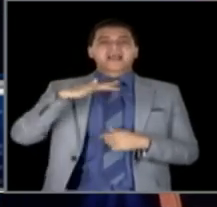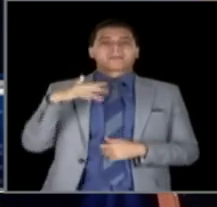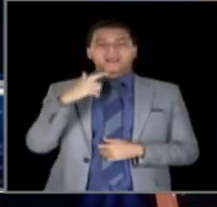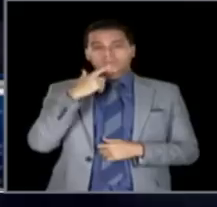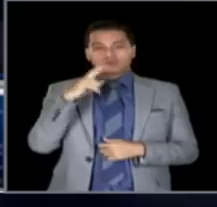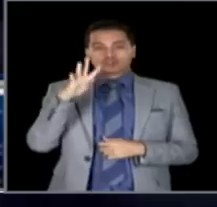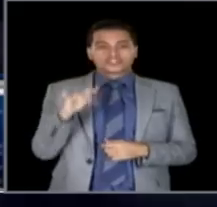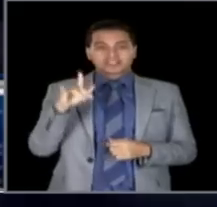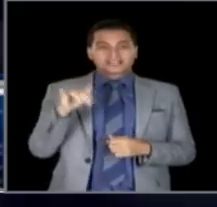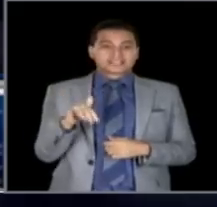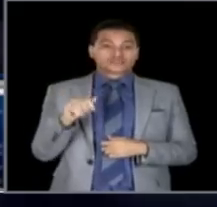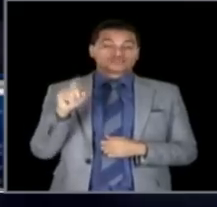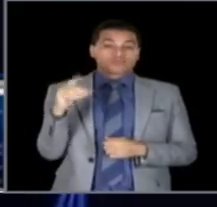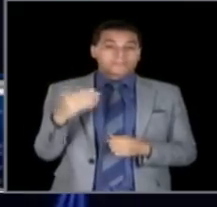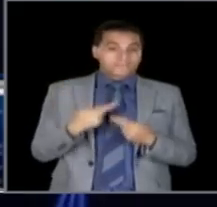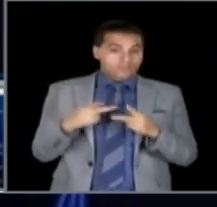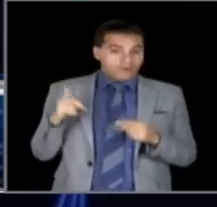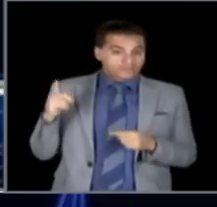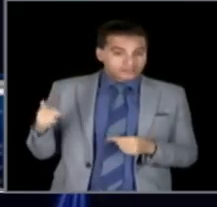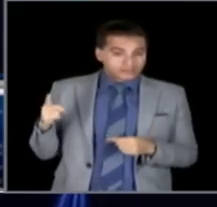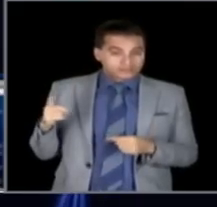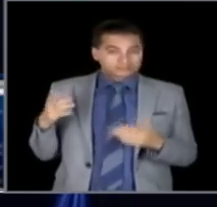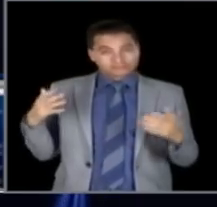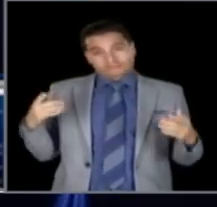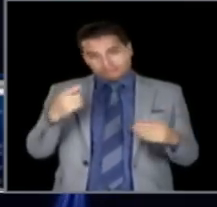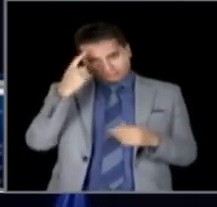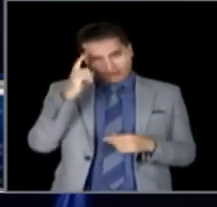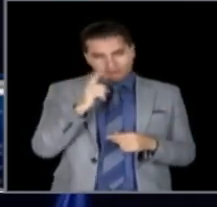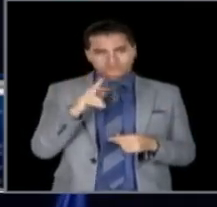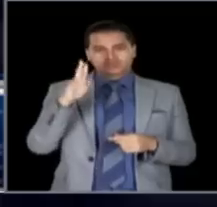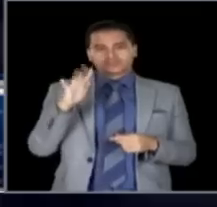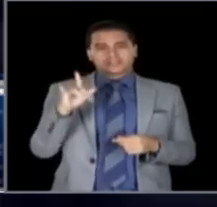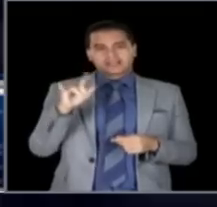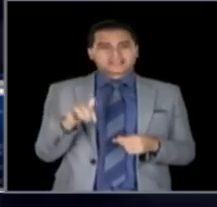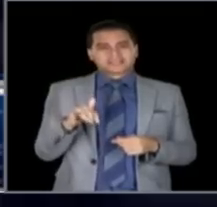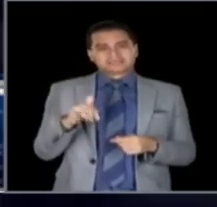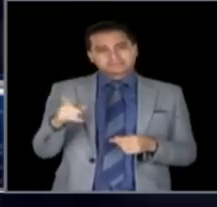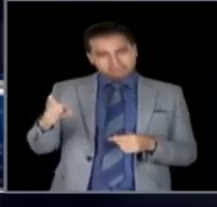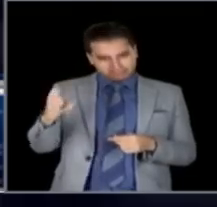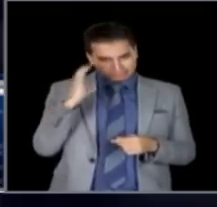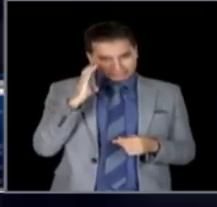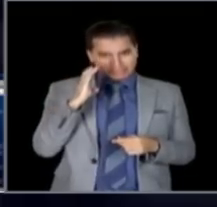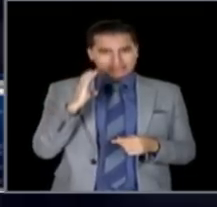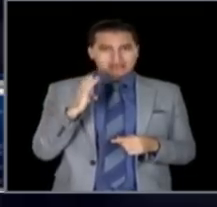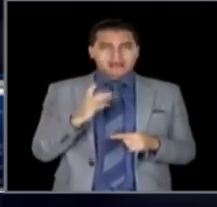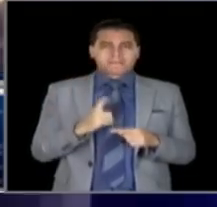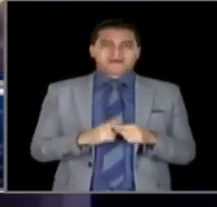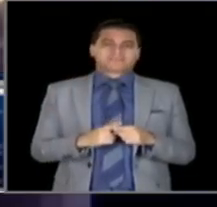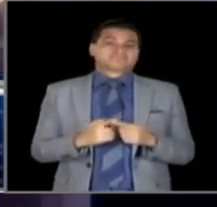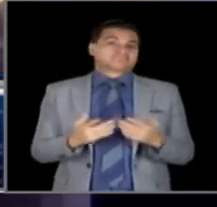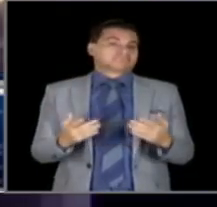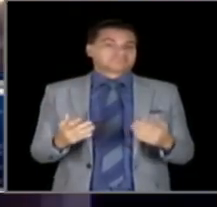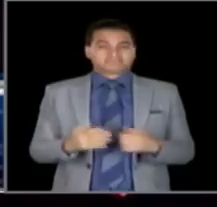شيلي. صبح موافق؟ ما عندكش الإجابة. شيلي إجابة